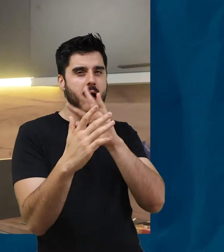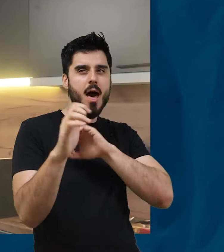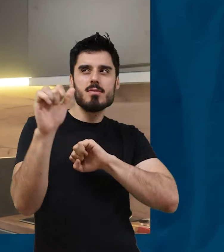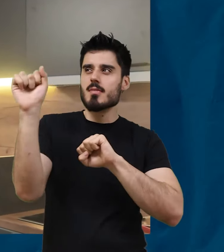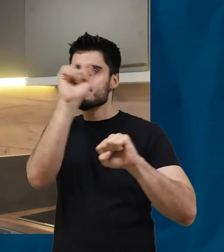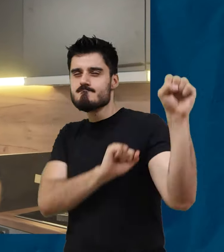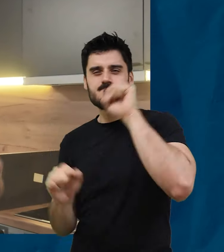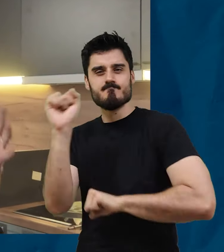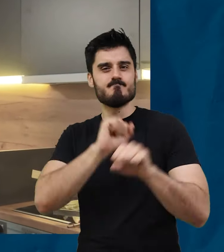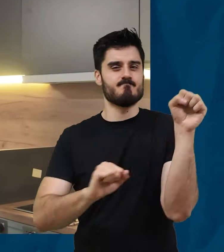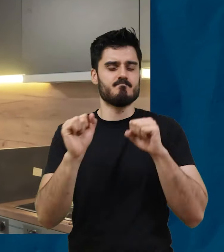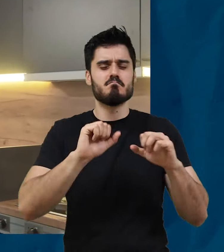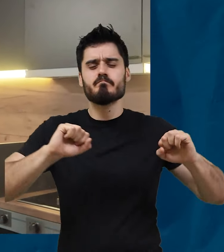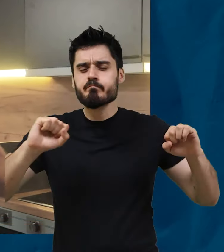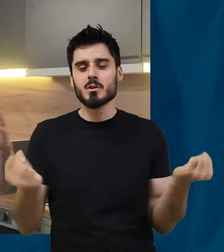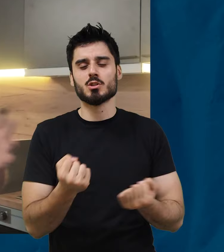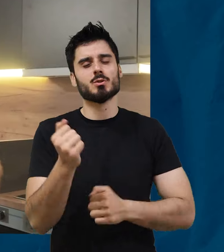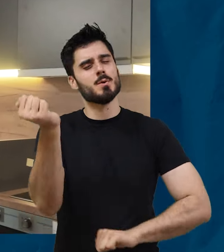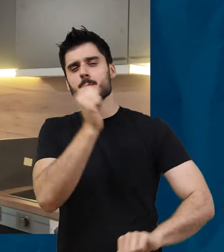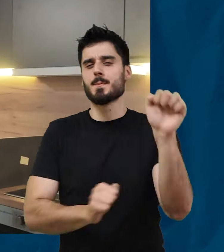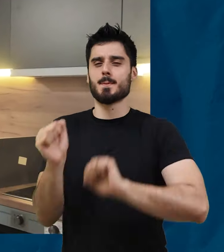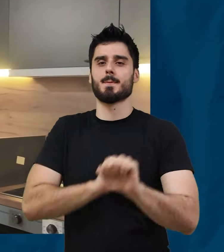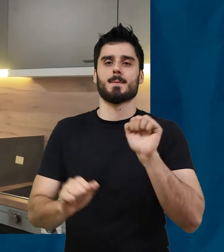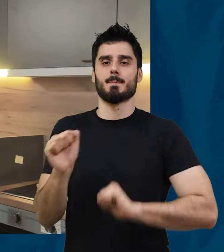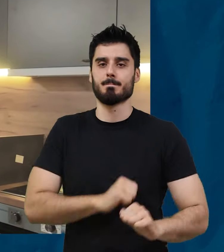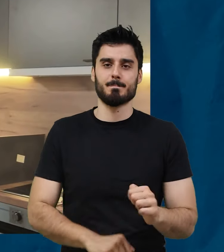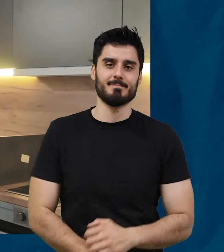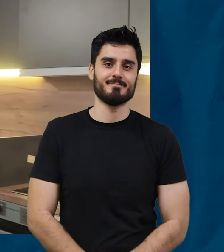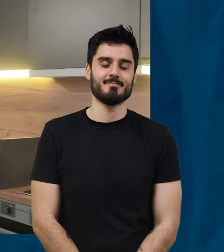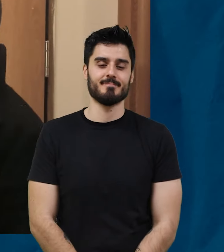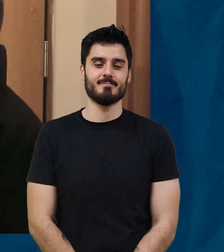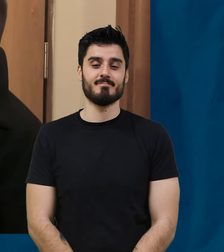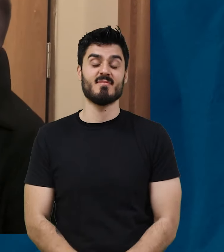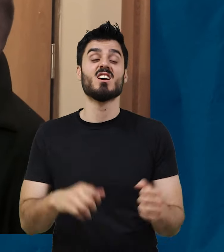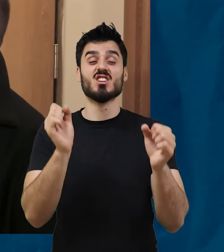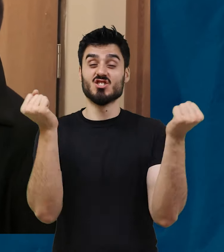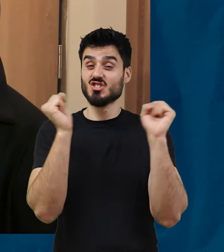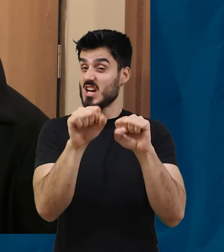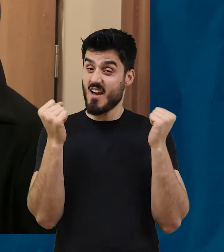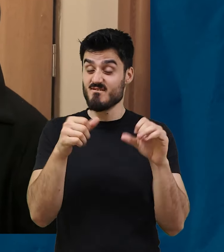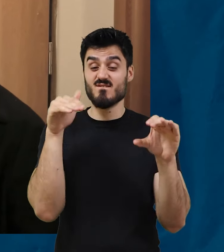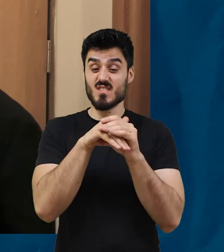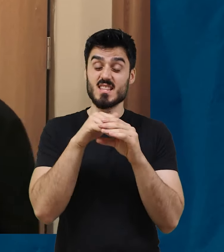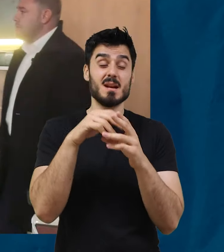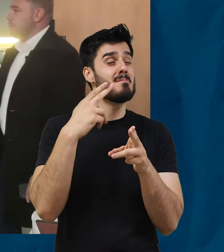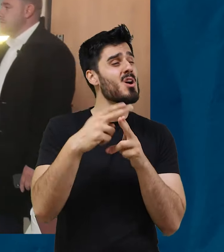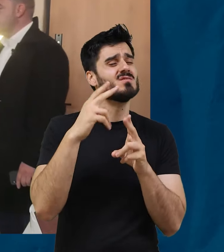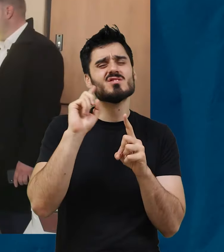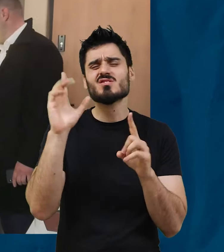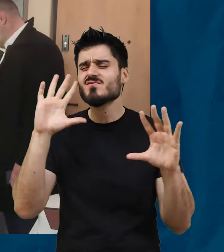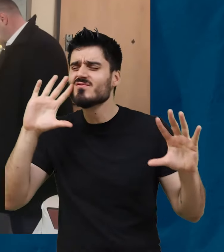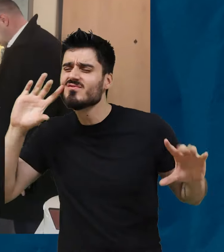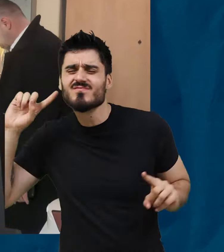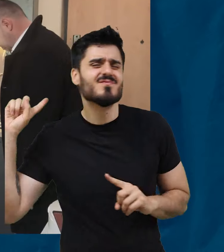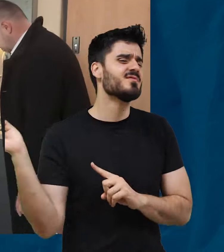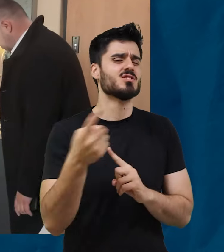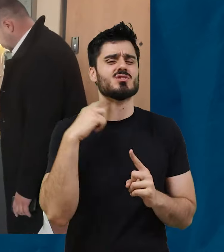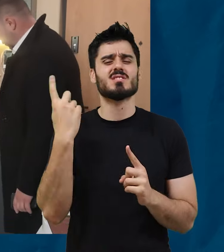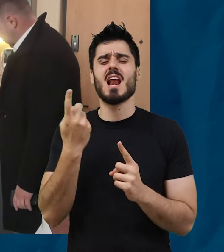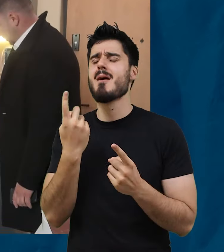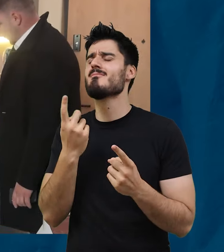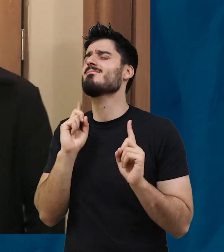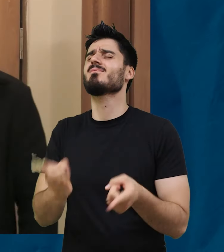дойдат правилните хора и за кратък период от време бързо и акуратно да изчистят всичко тук. Шкафовете отвътре чистиме ли ги? Значи всичко трябва да стане, за да